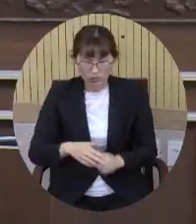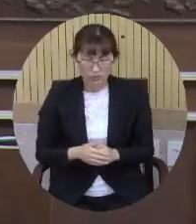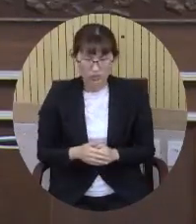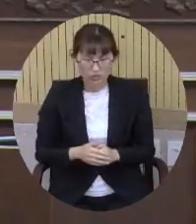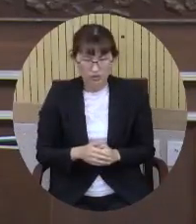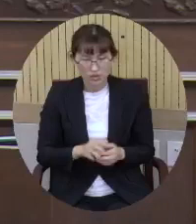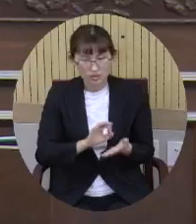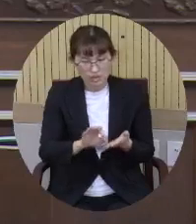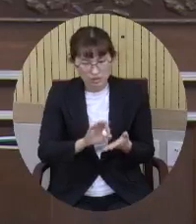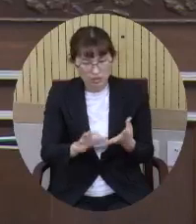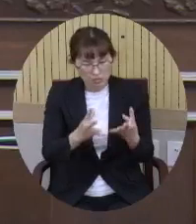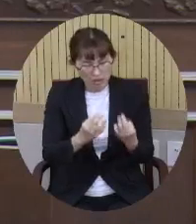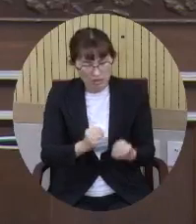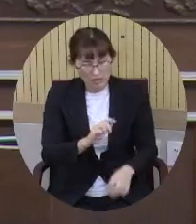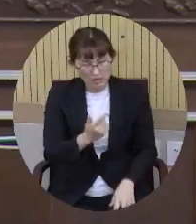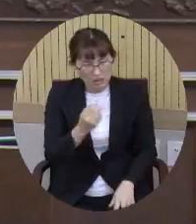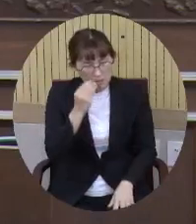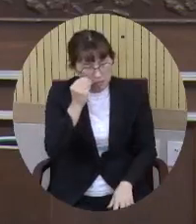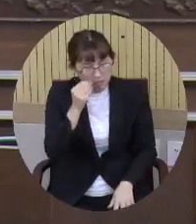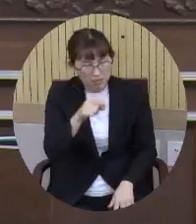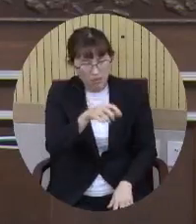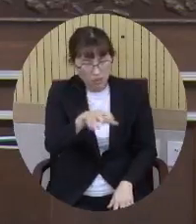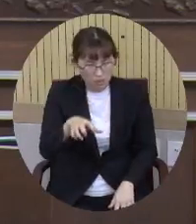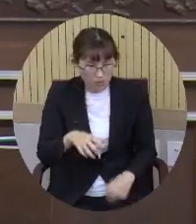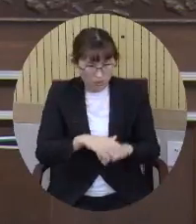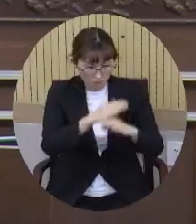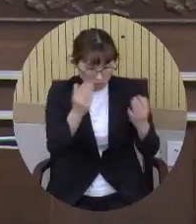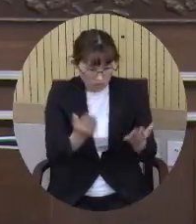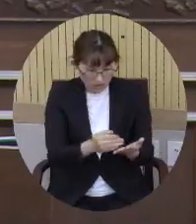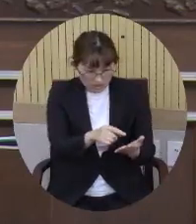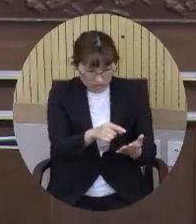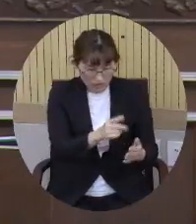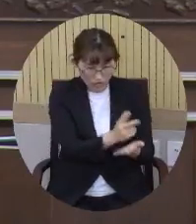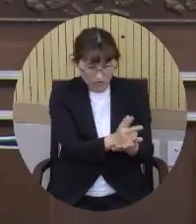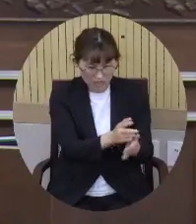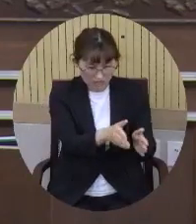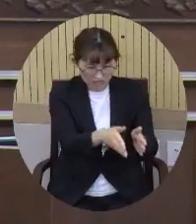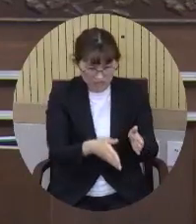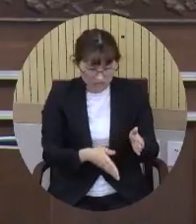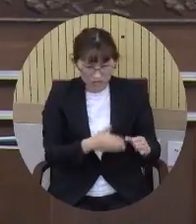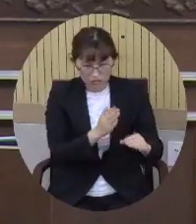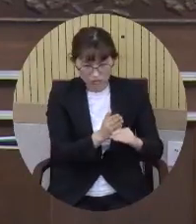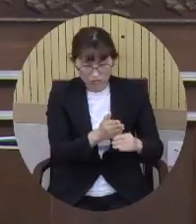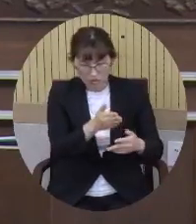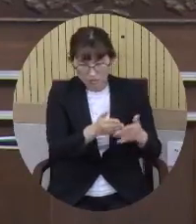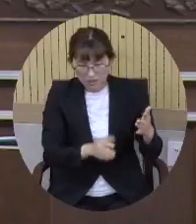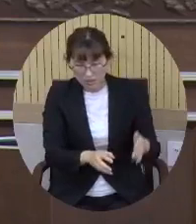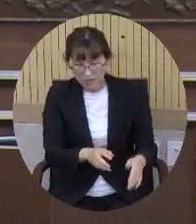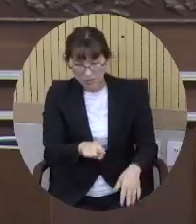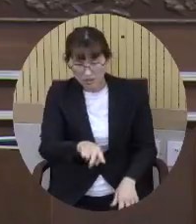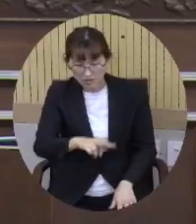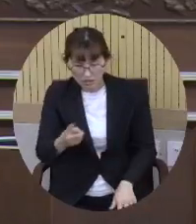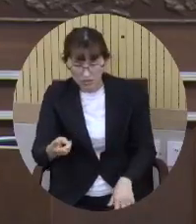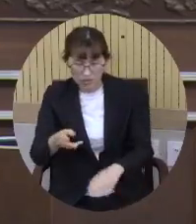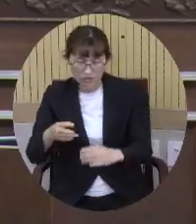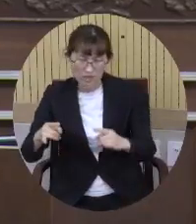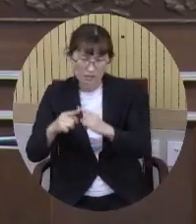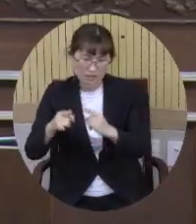공용 주차장 전체 104면 중 80면을 캠핑용 차량 전용으로